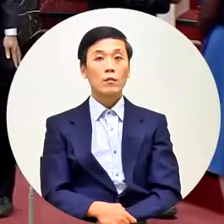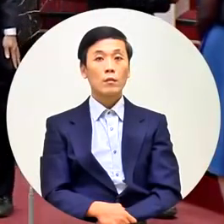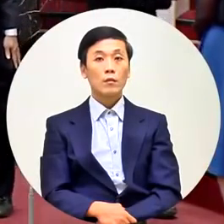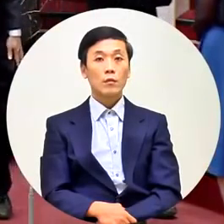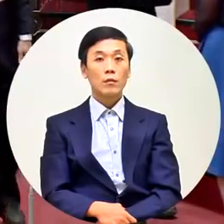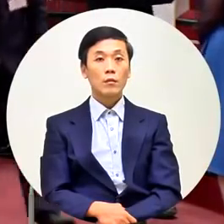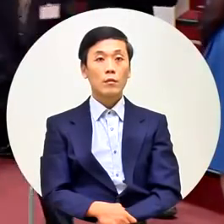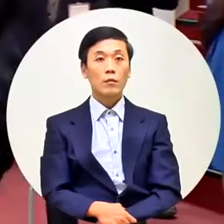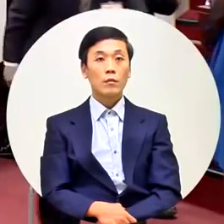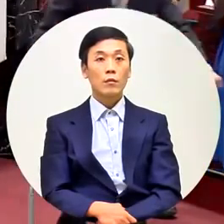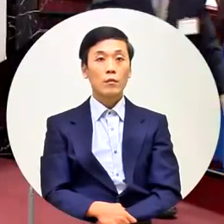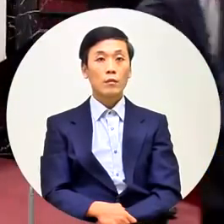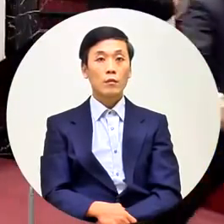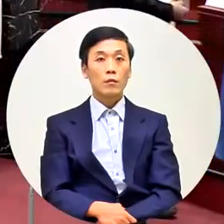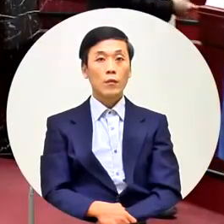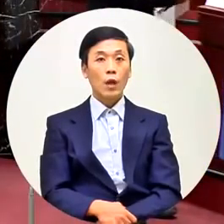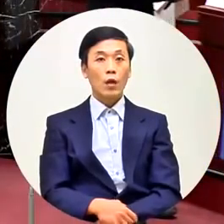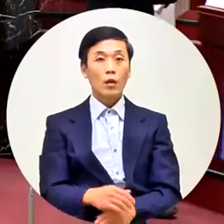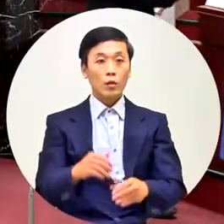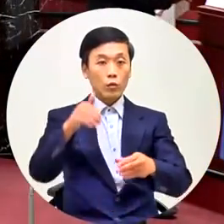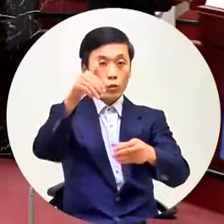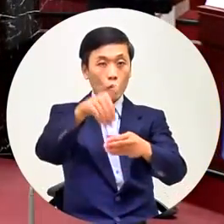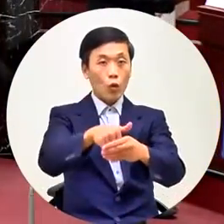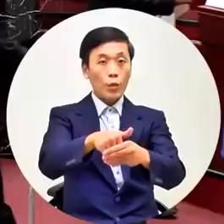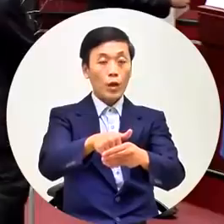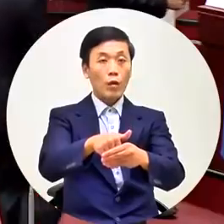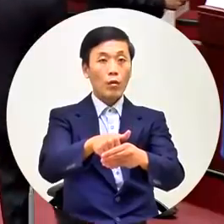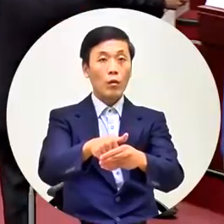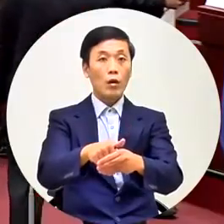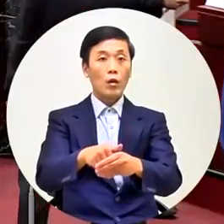投票，请唱名发票。